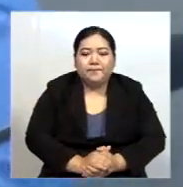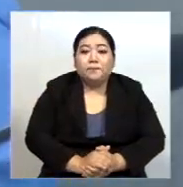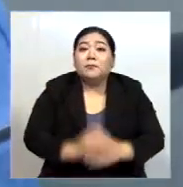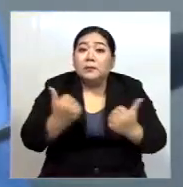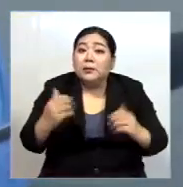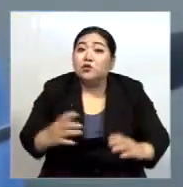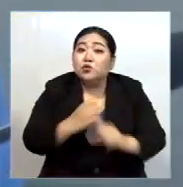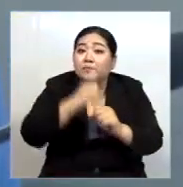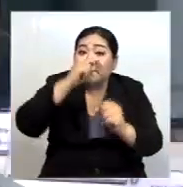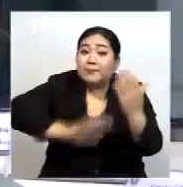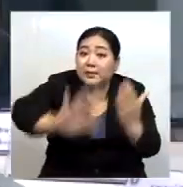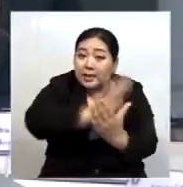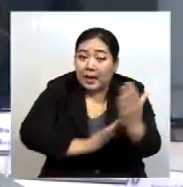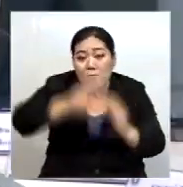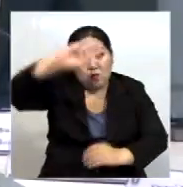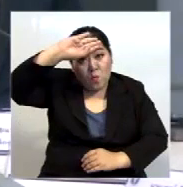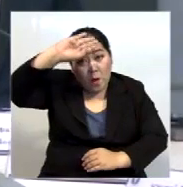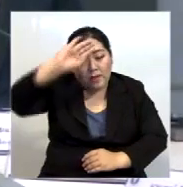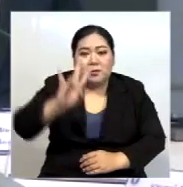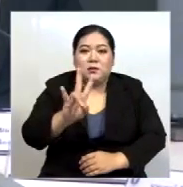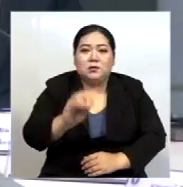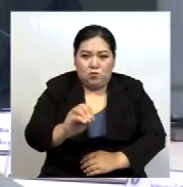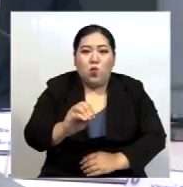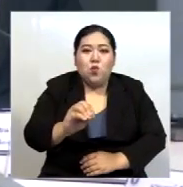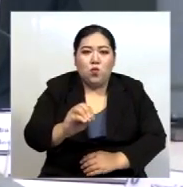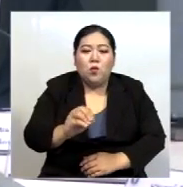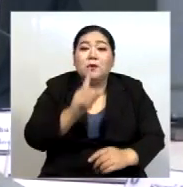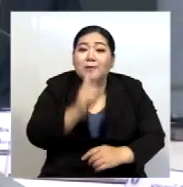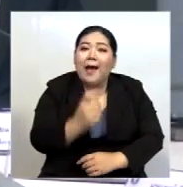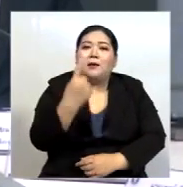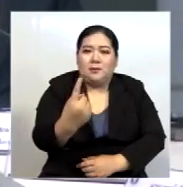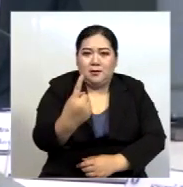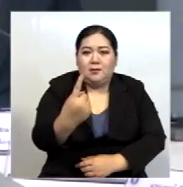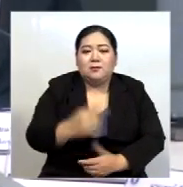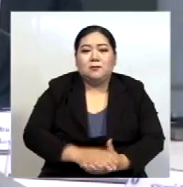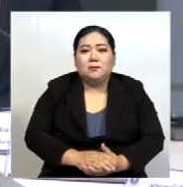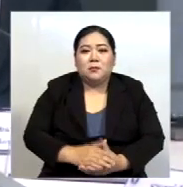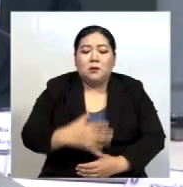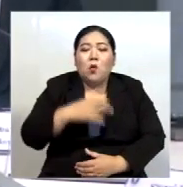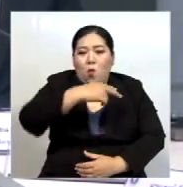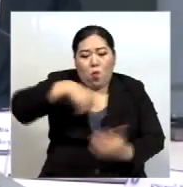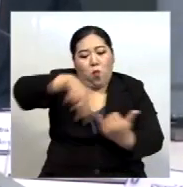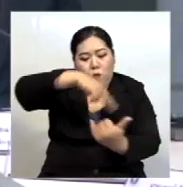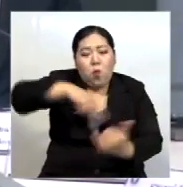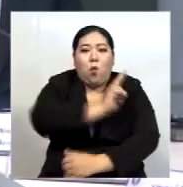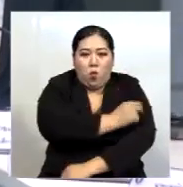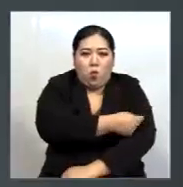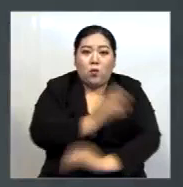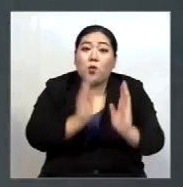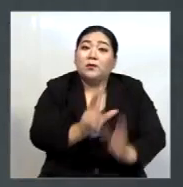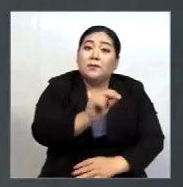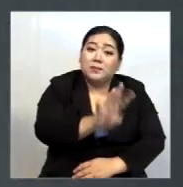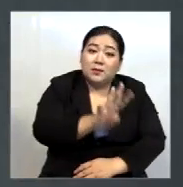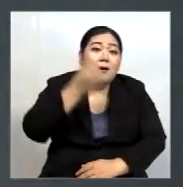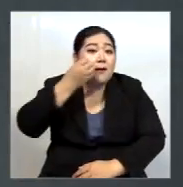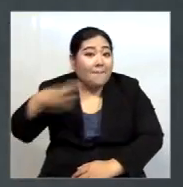ครับขณะนี้มีผู้ป่วยสะสมในประเทศไทยจำนวน70คนนะฮะเสียชีวิต1คนรักษาตัวอยู่ที่โรงพยาบาล34